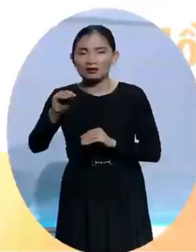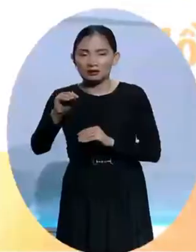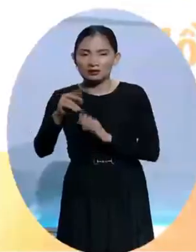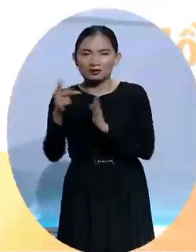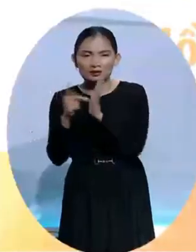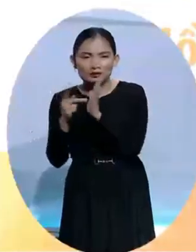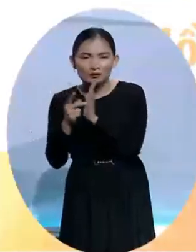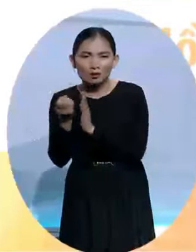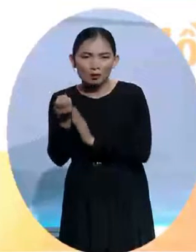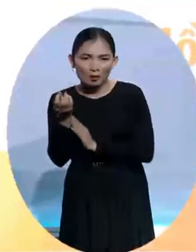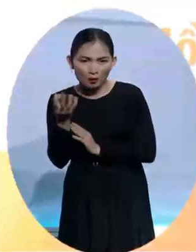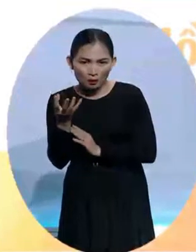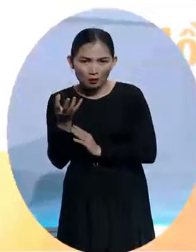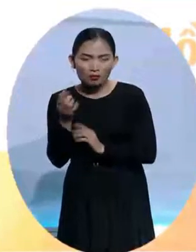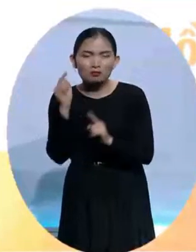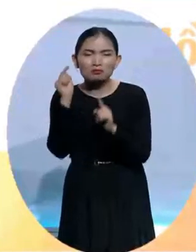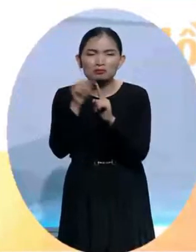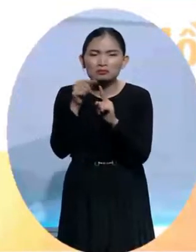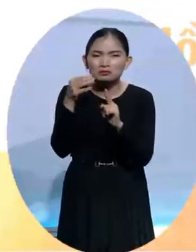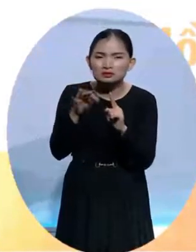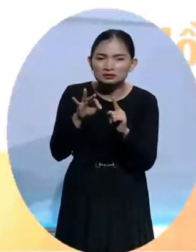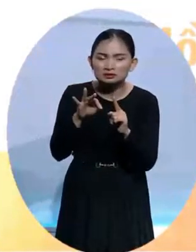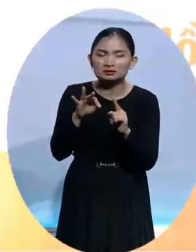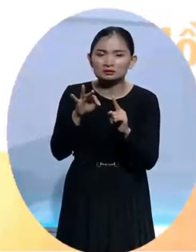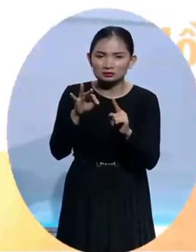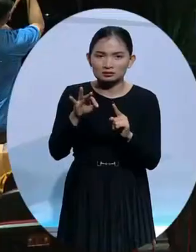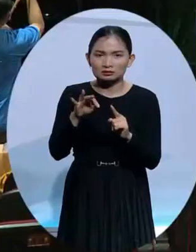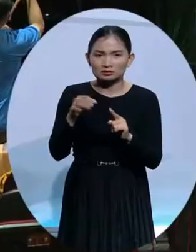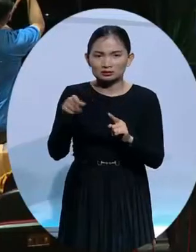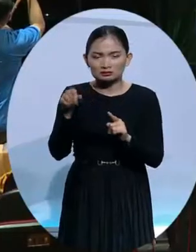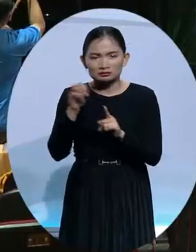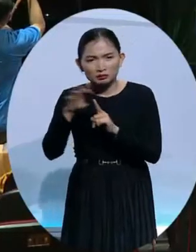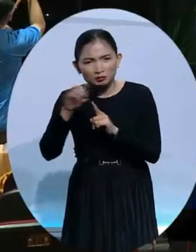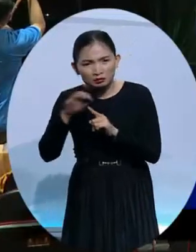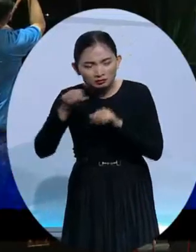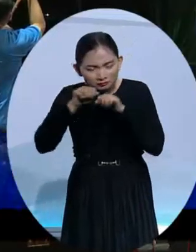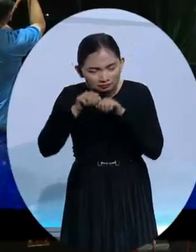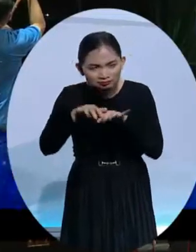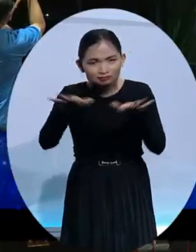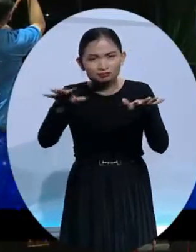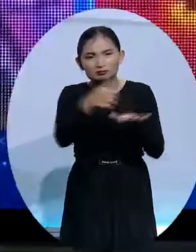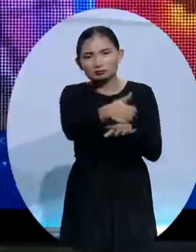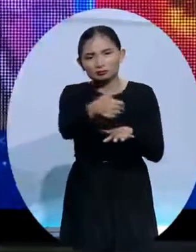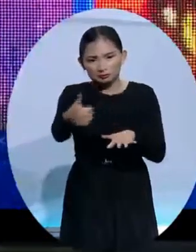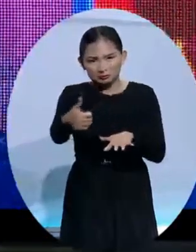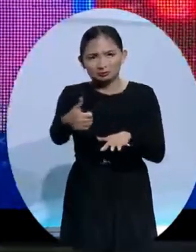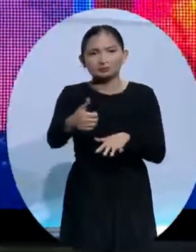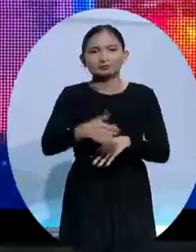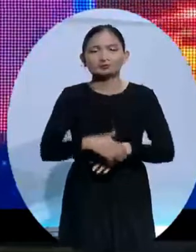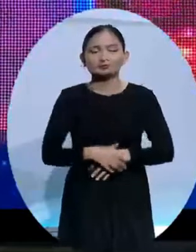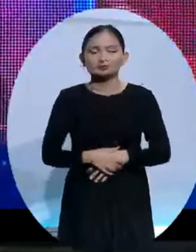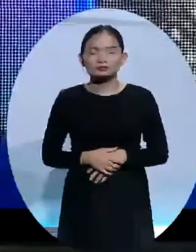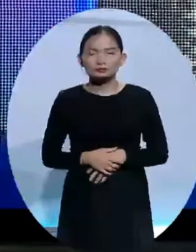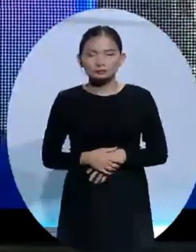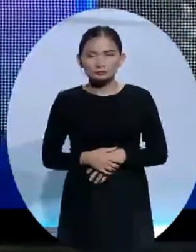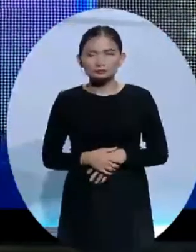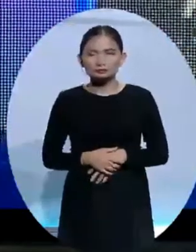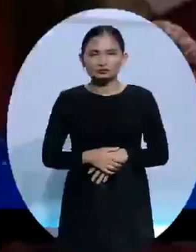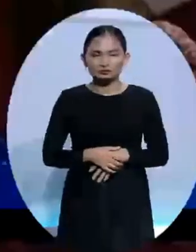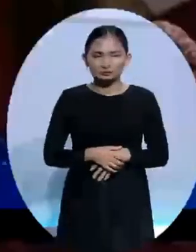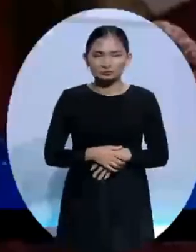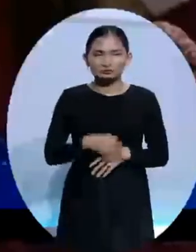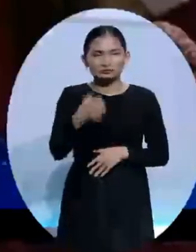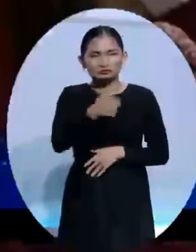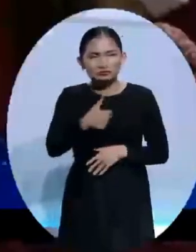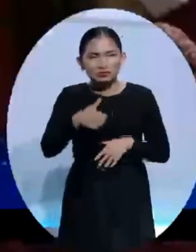làm sao mà tiếp cận thông tin tới thính khán giả nhiều hơn. Với sự phát triển mạnh mẽ của mạng xã hội, những người làm phát thanh phải tự